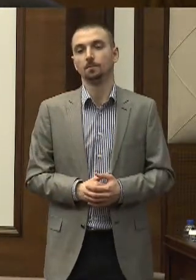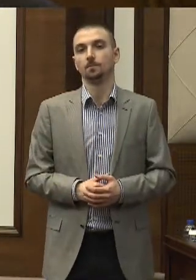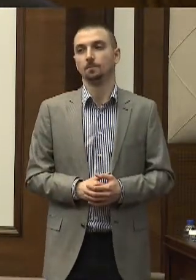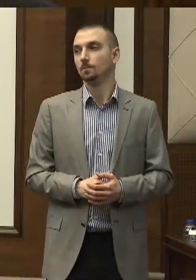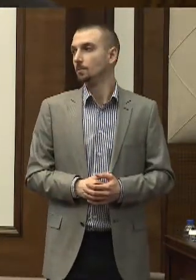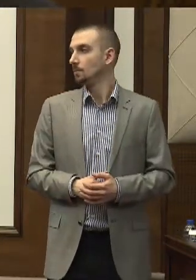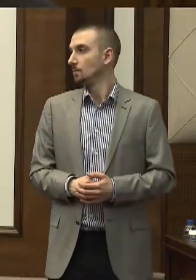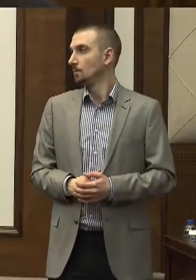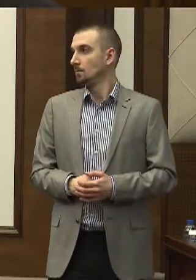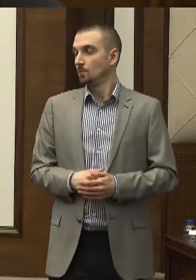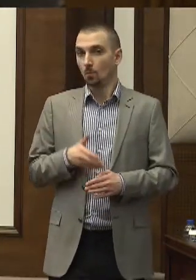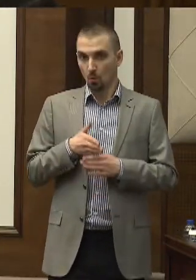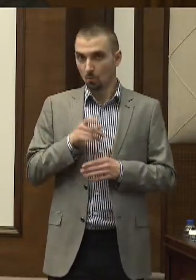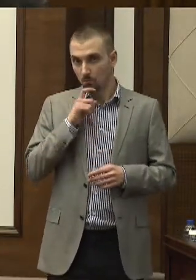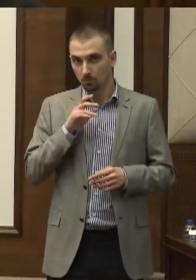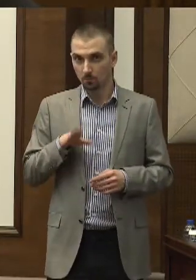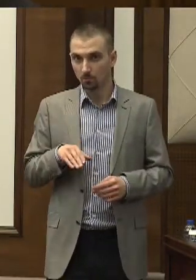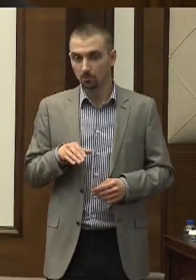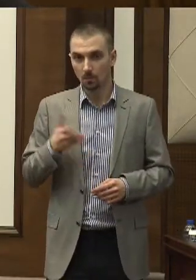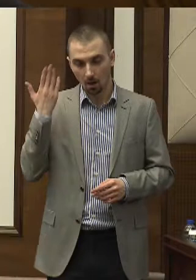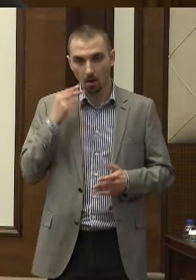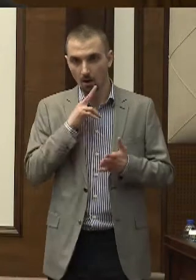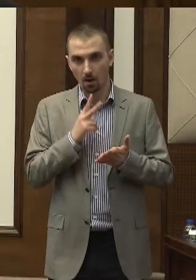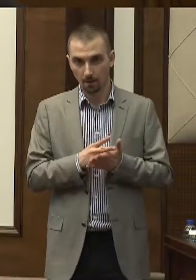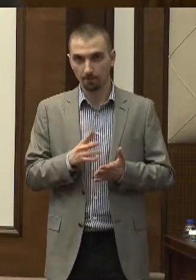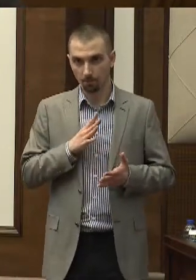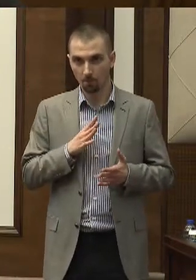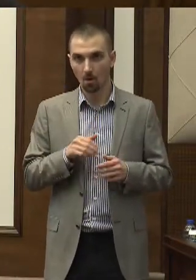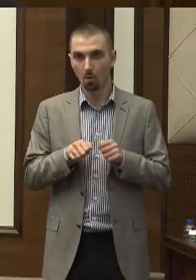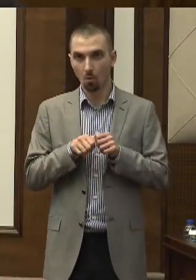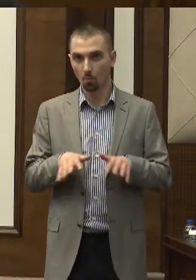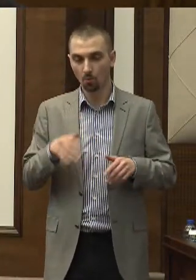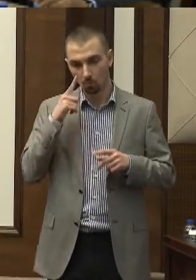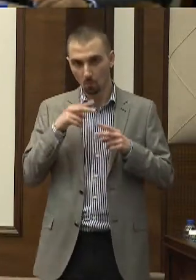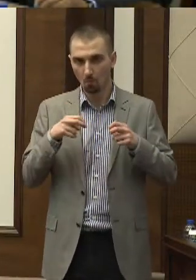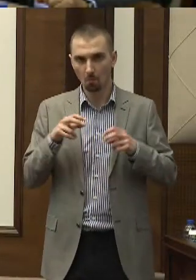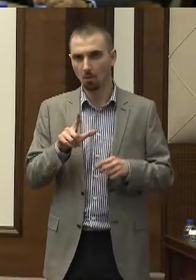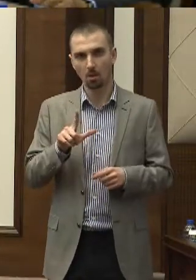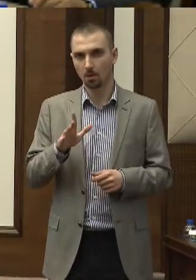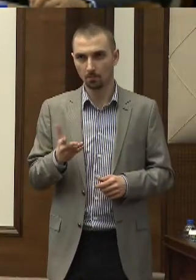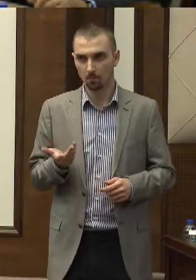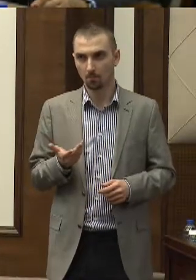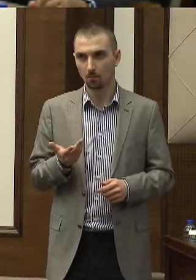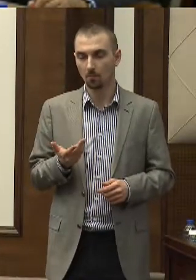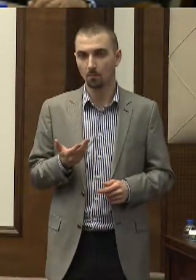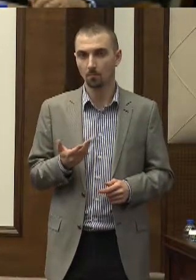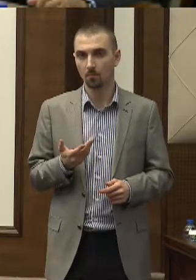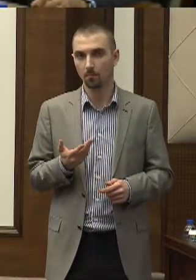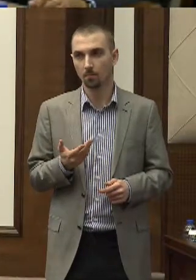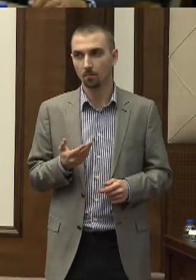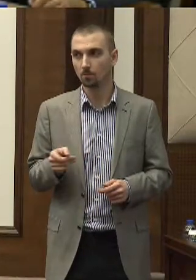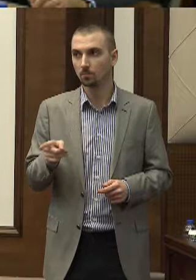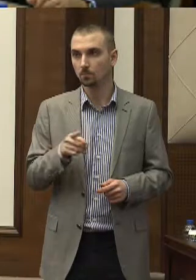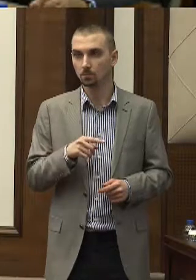doğru mudur? Doğrudur başkanım. Daha önce karar alındığı için komisyona göndermeye gerek yok. Direkt evet. Oylama yapılabilir efendim.